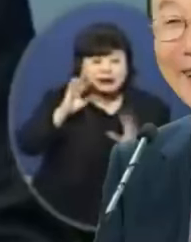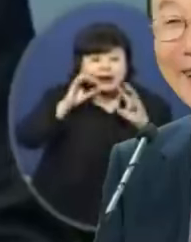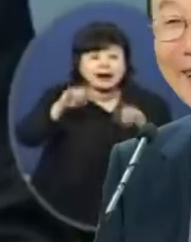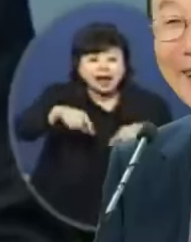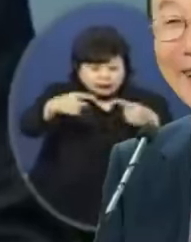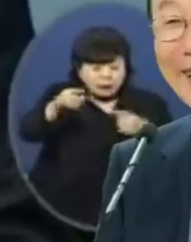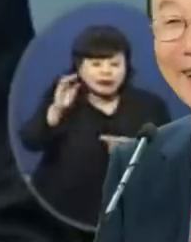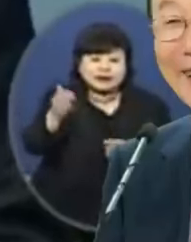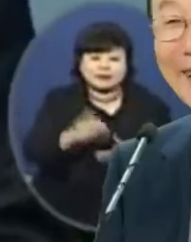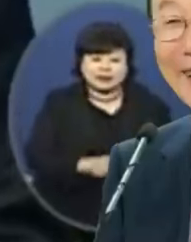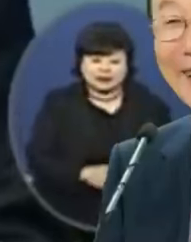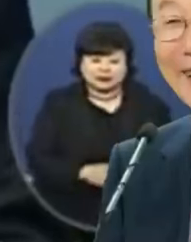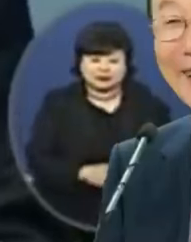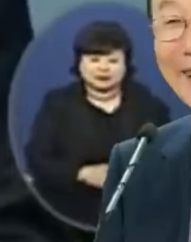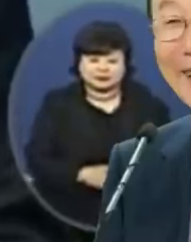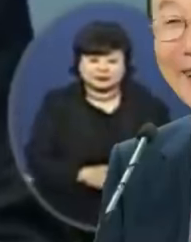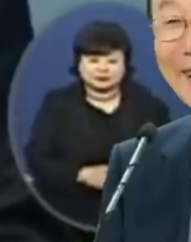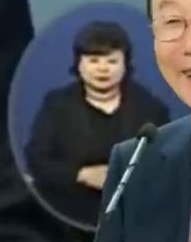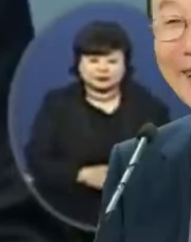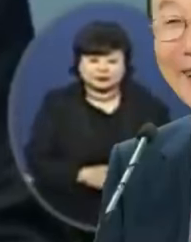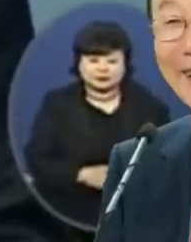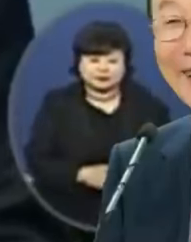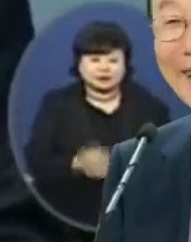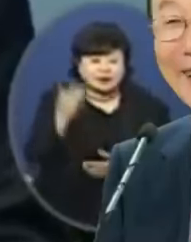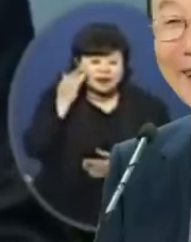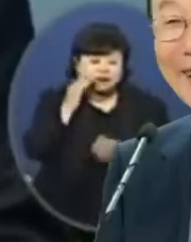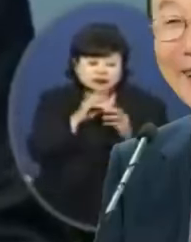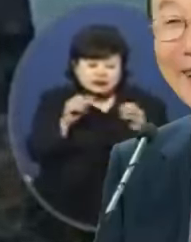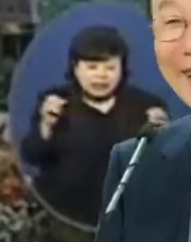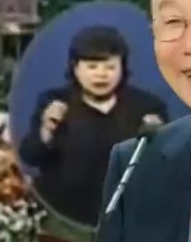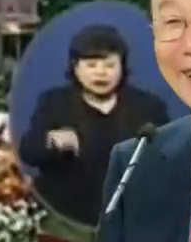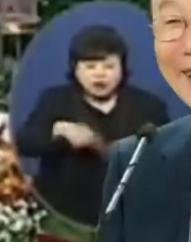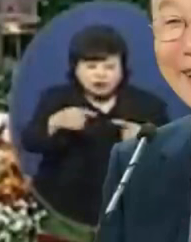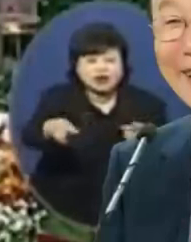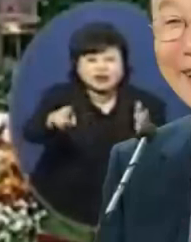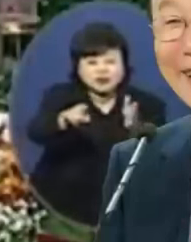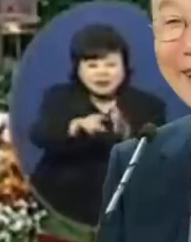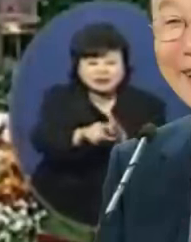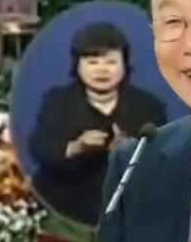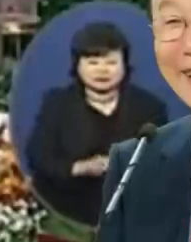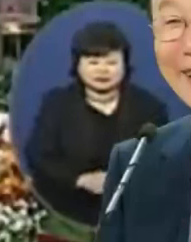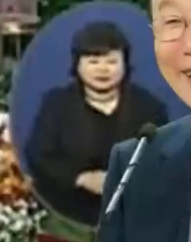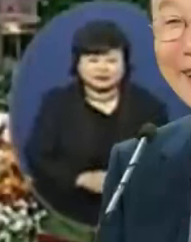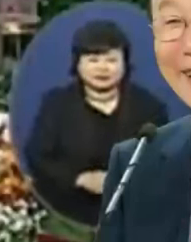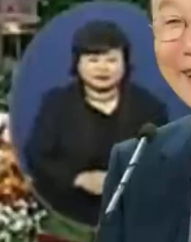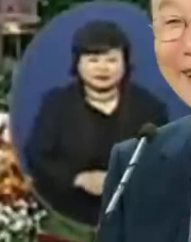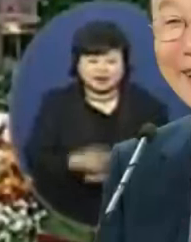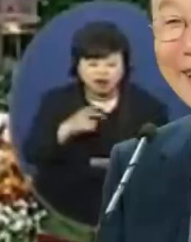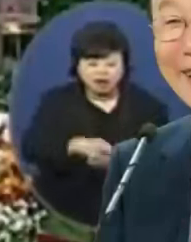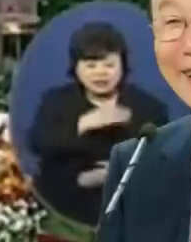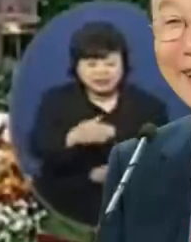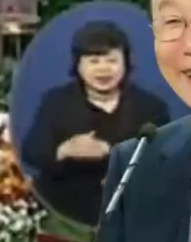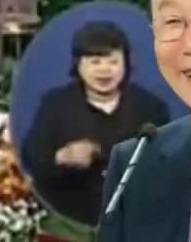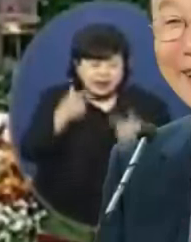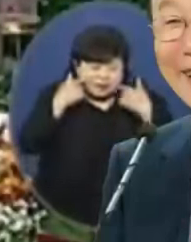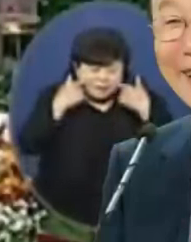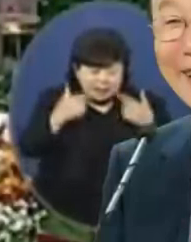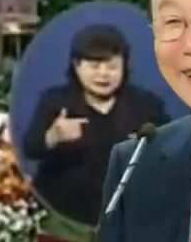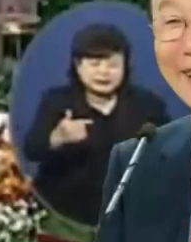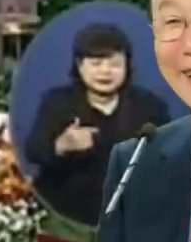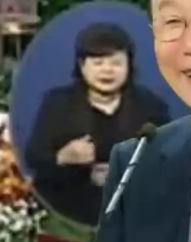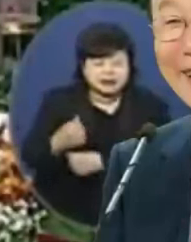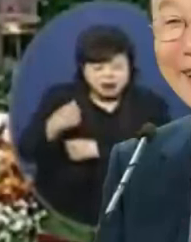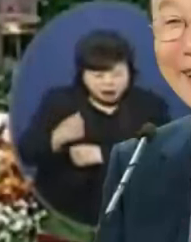들어갈 수 있는 것입니다. 우리는 적과 꿀이 흐르는 땅으로 들어가기 위해서 언약궤를